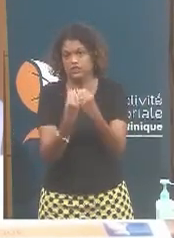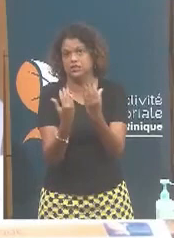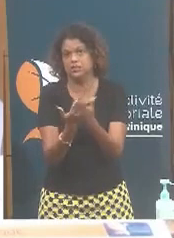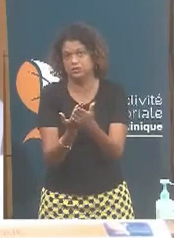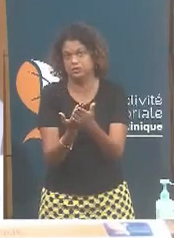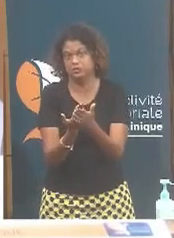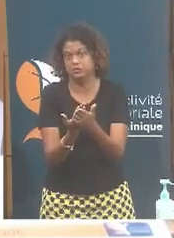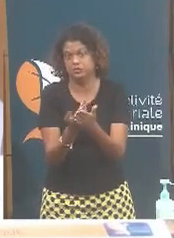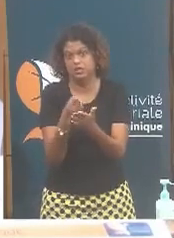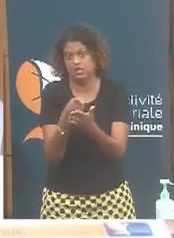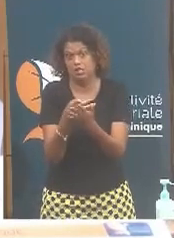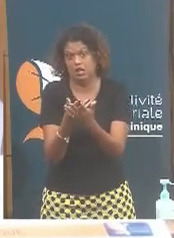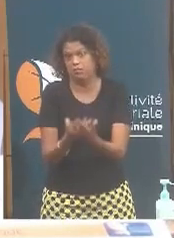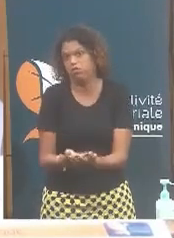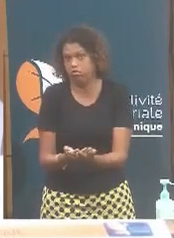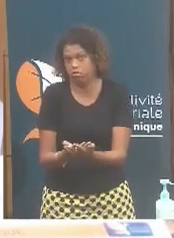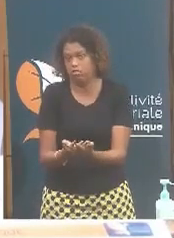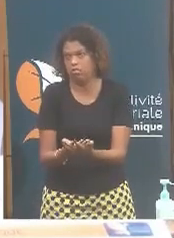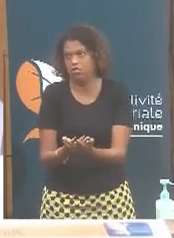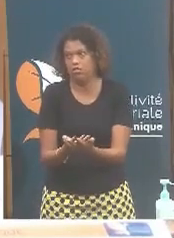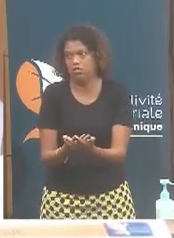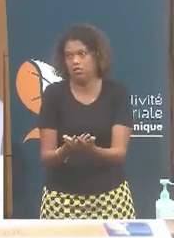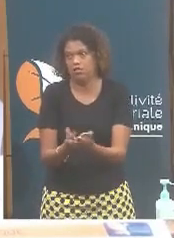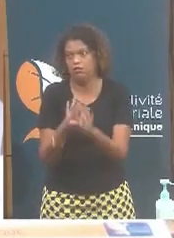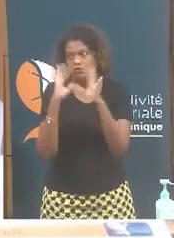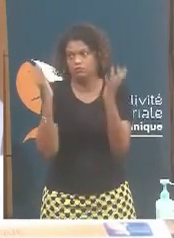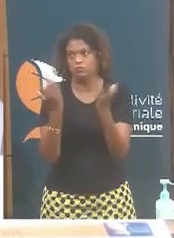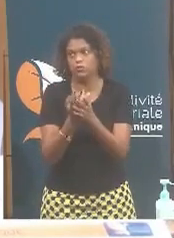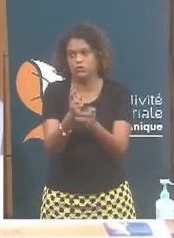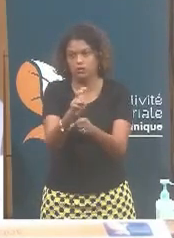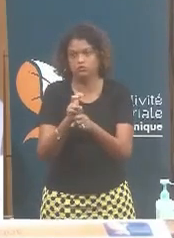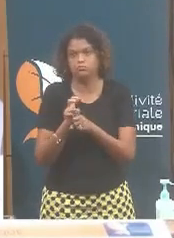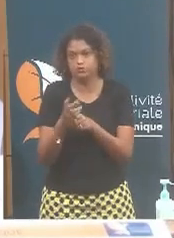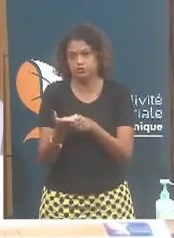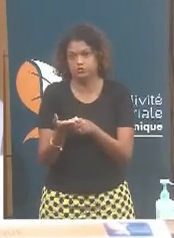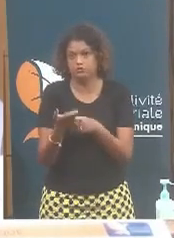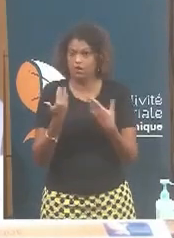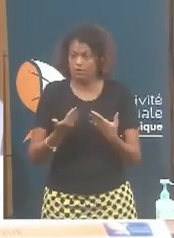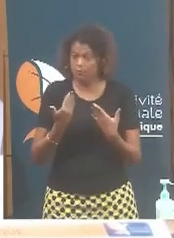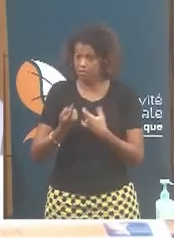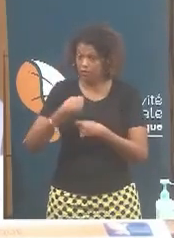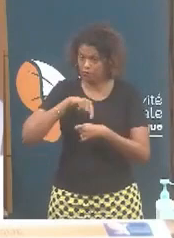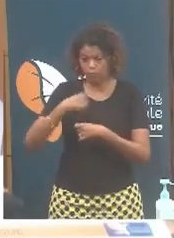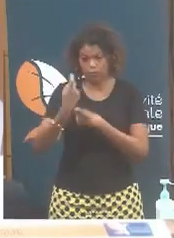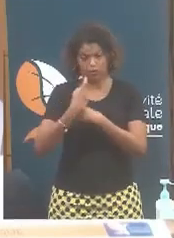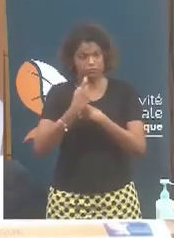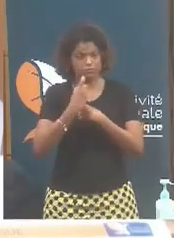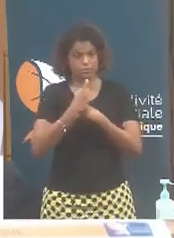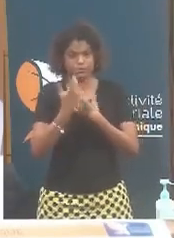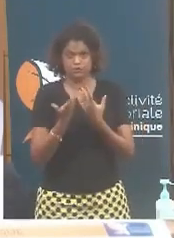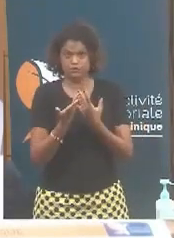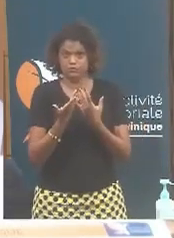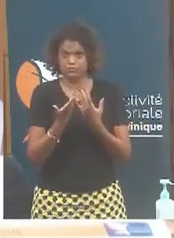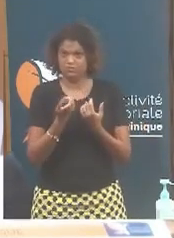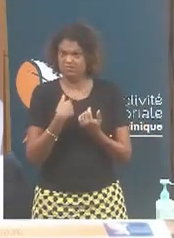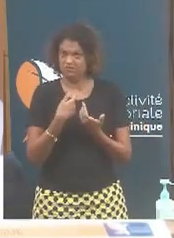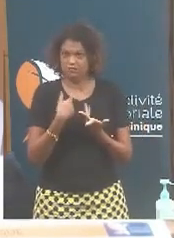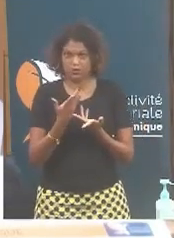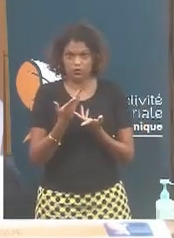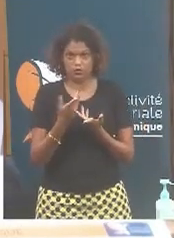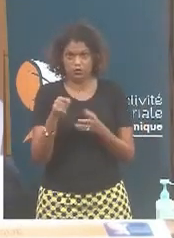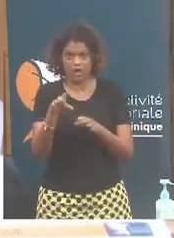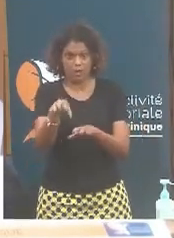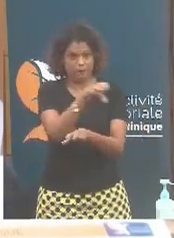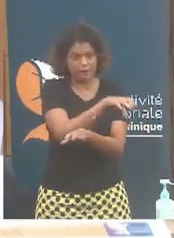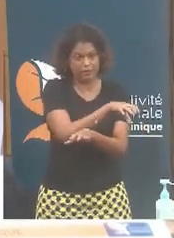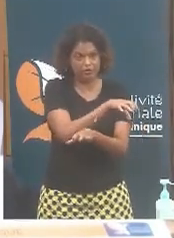venue alourdir le montant de l'emprunt, et on nous le reproche maintenant. Mais ce n'est pas nous qui l'avions externalisé pour